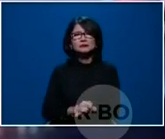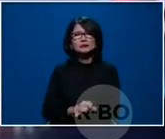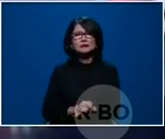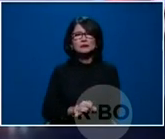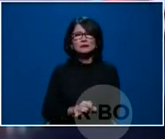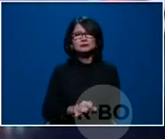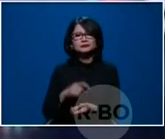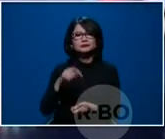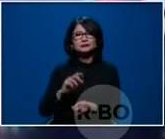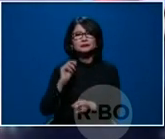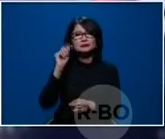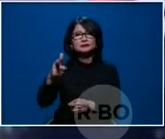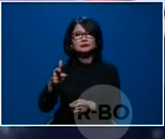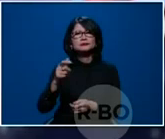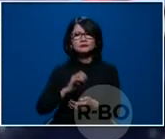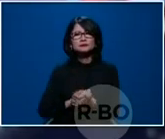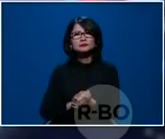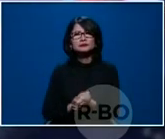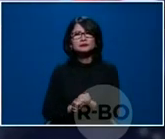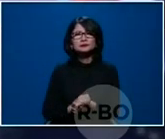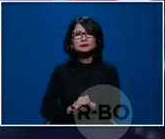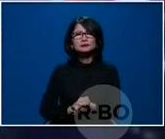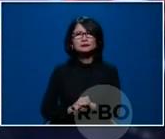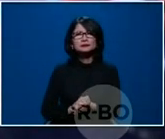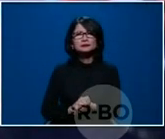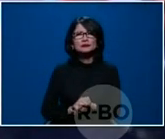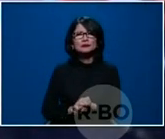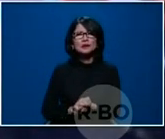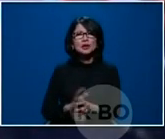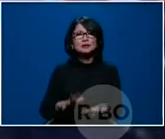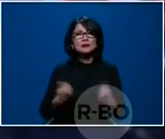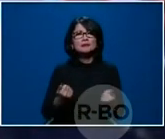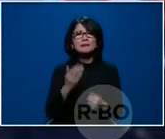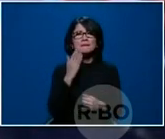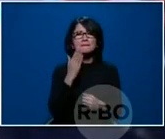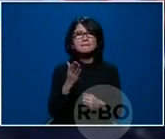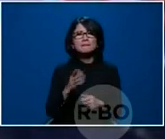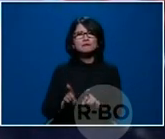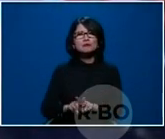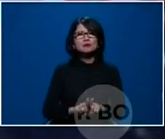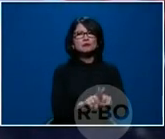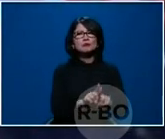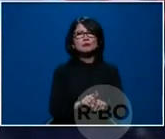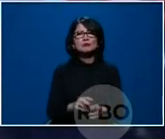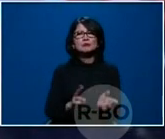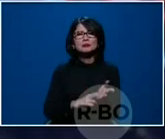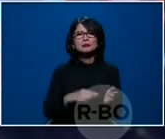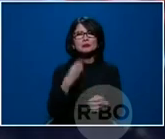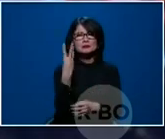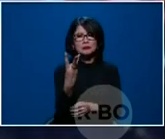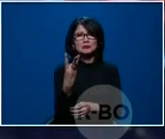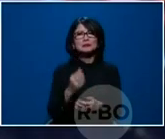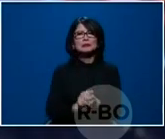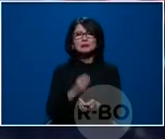akan lanjutkan kepada putaran selanjutnya di segmen ini kesempatan bertanya diberikan kepada pasangan calon ketiga silakan